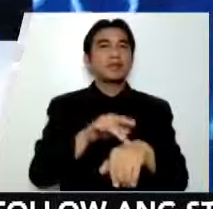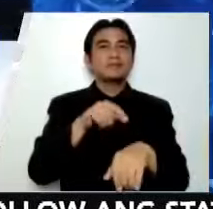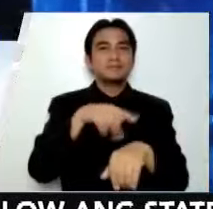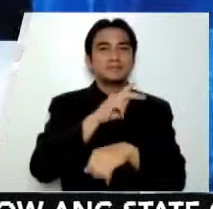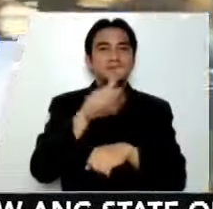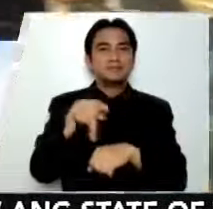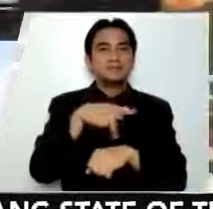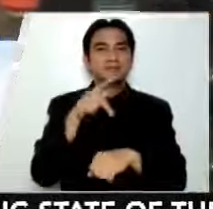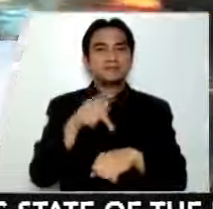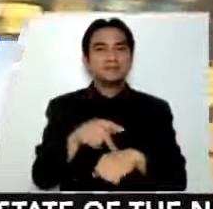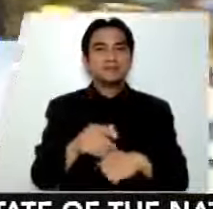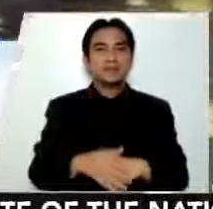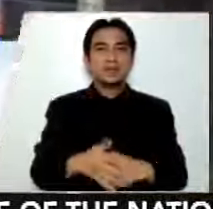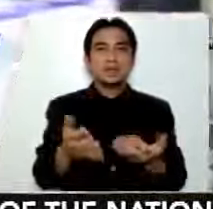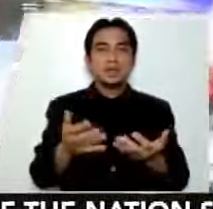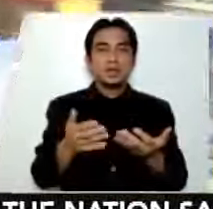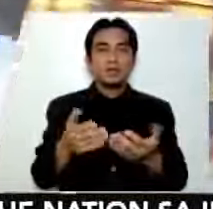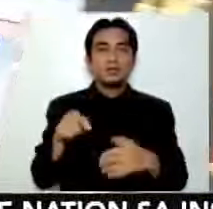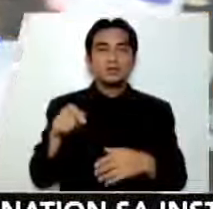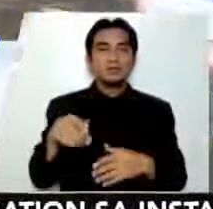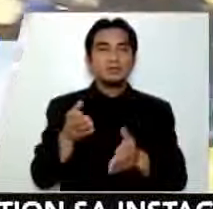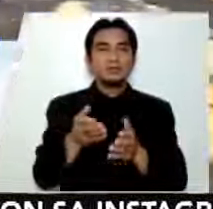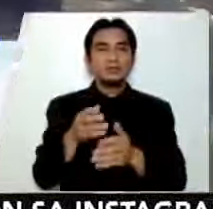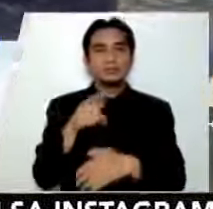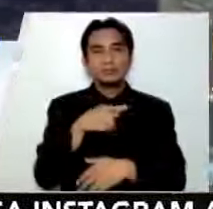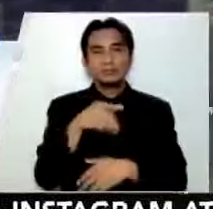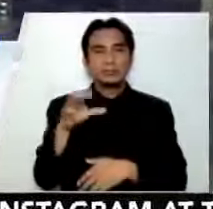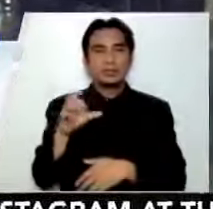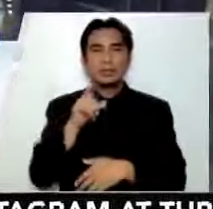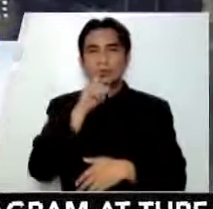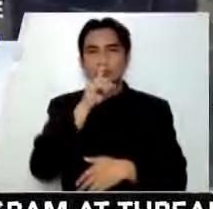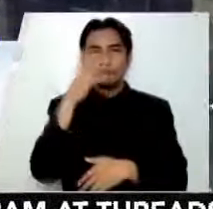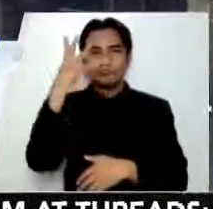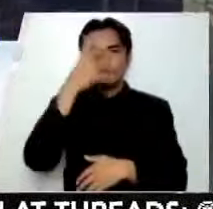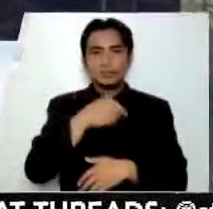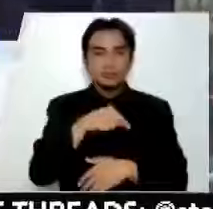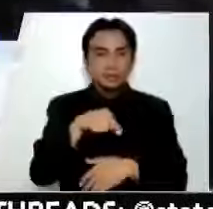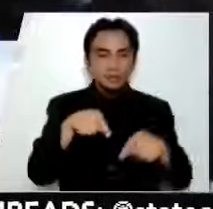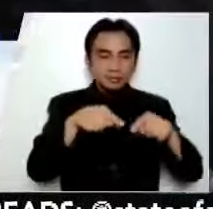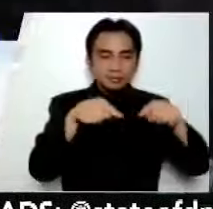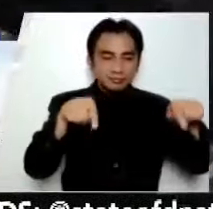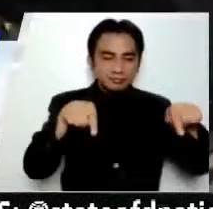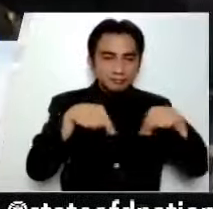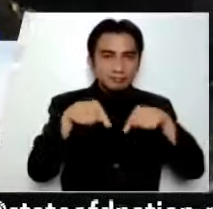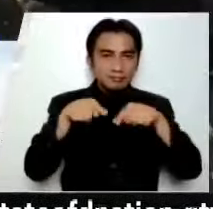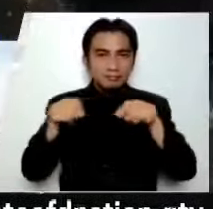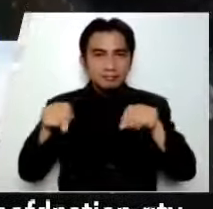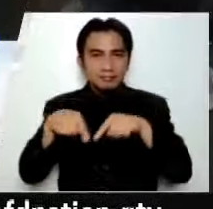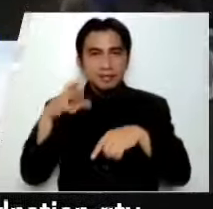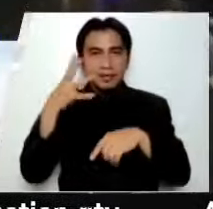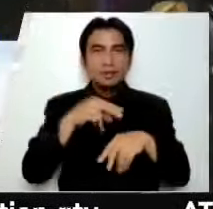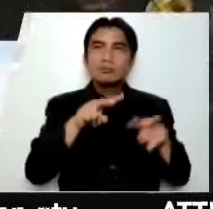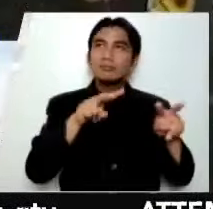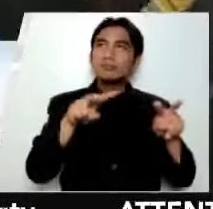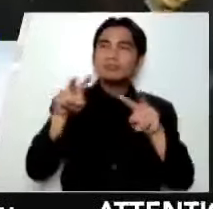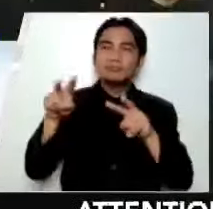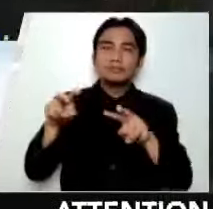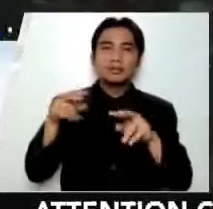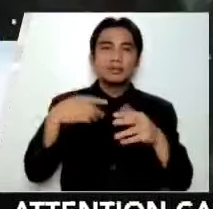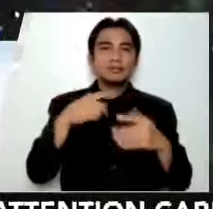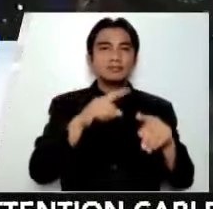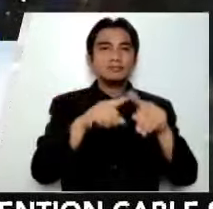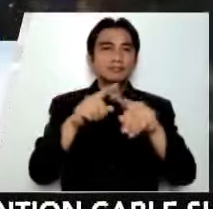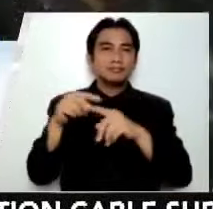Pasay City. Nakamamangha ang multicolored lights sa wandering planets. Ang palibot ng mga salamin naman